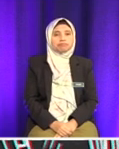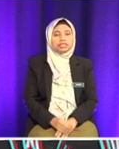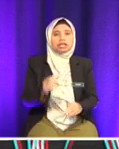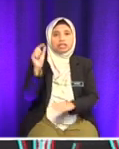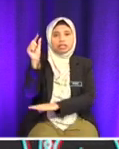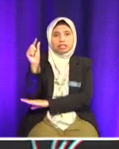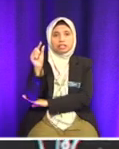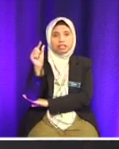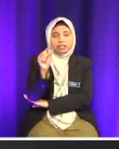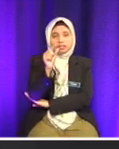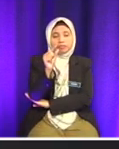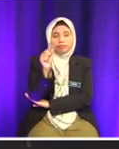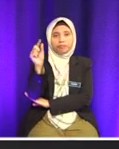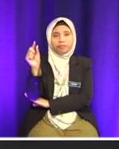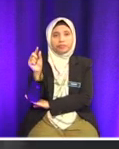da